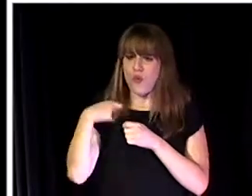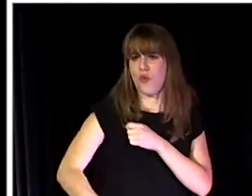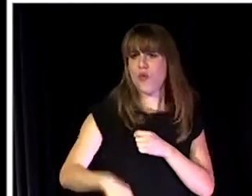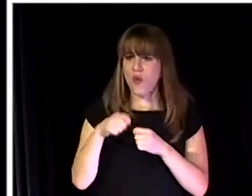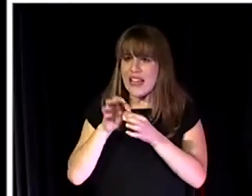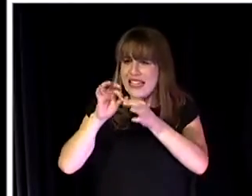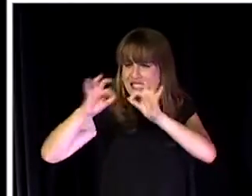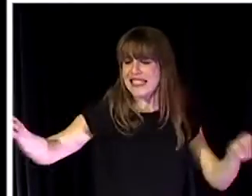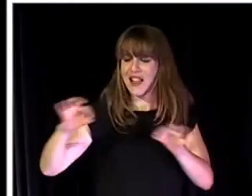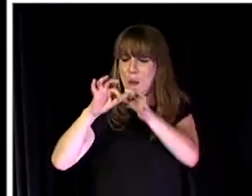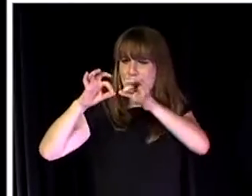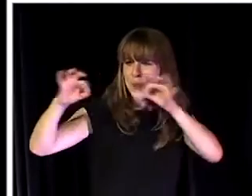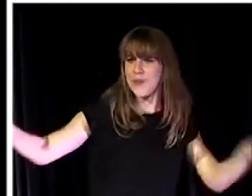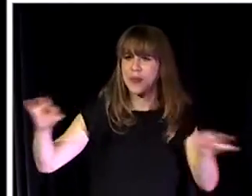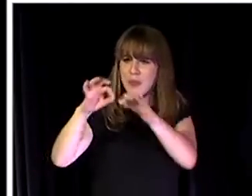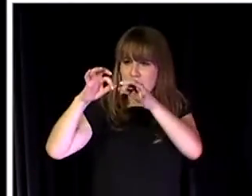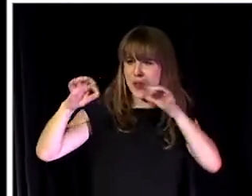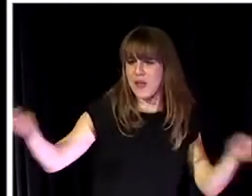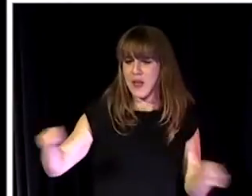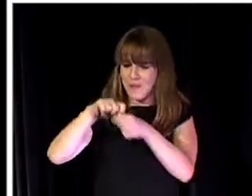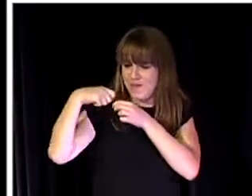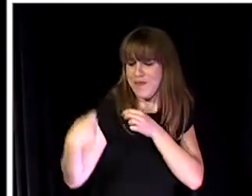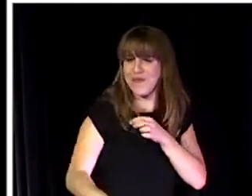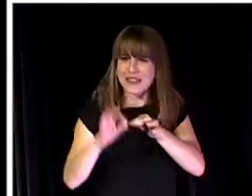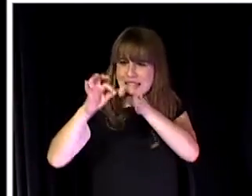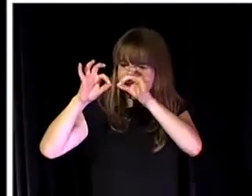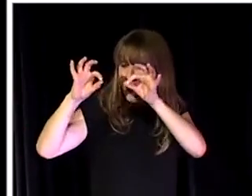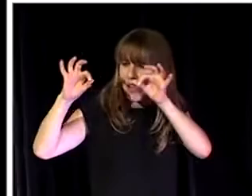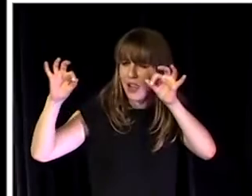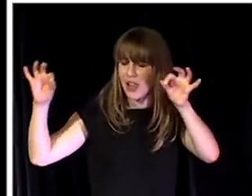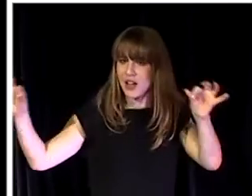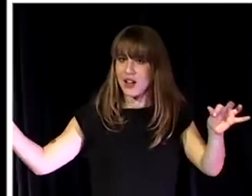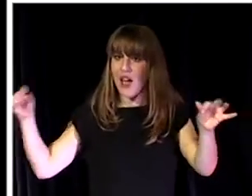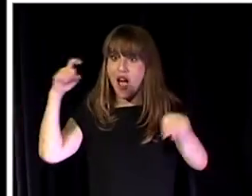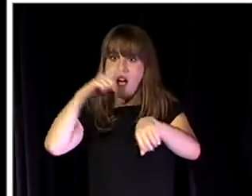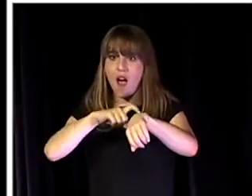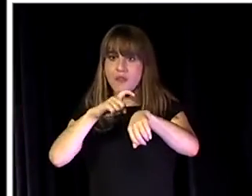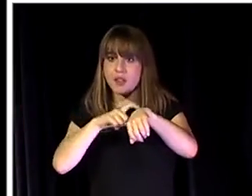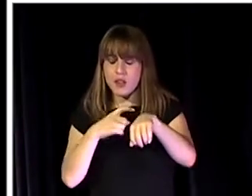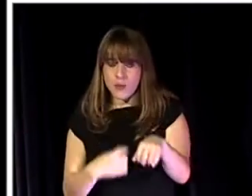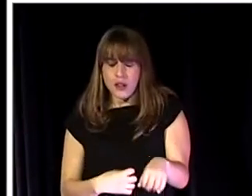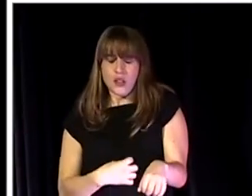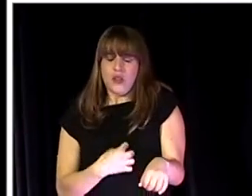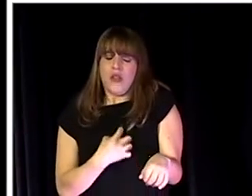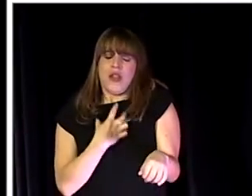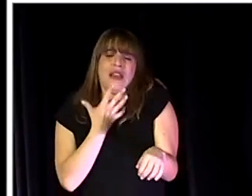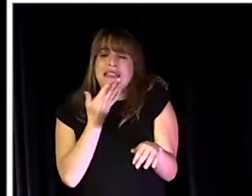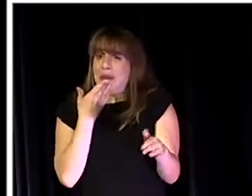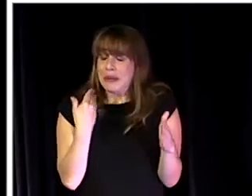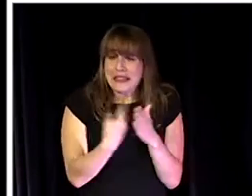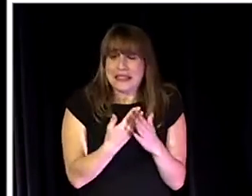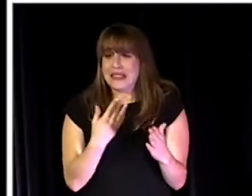ίνες, λεπτές ίνες, λέει ότι το άκουγε, ότι το έλεγε. Και εκείνη την ώρα που λέει ότι το μαρτύριό του θα